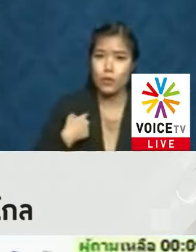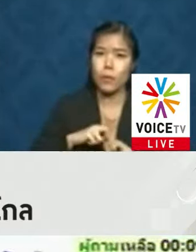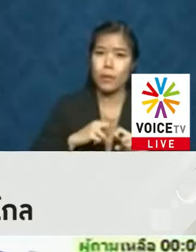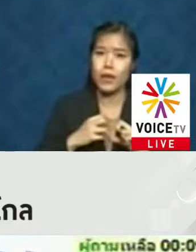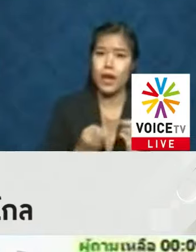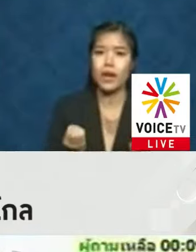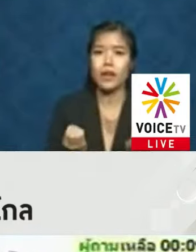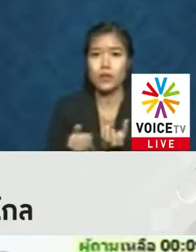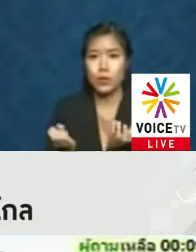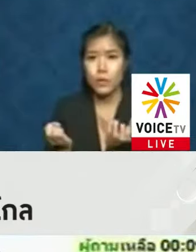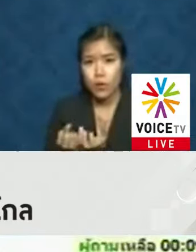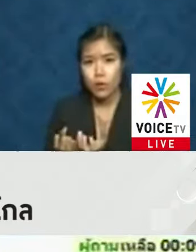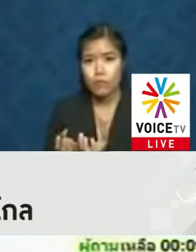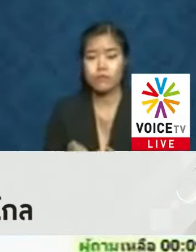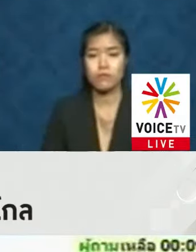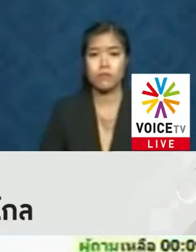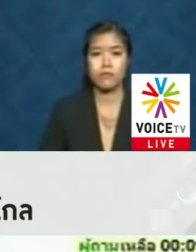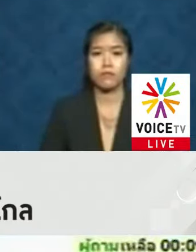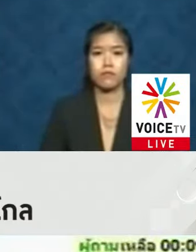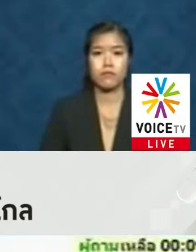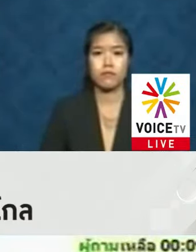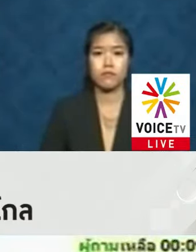ใหม่โดยไม่จำเป็นขึ้นมาด้วย